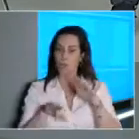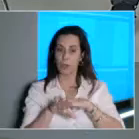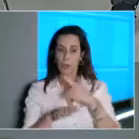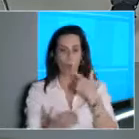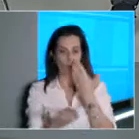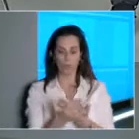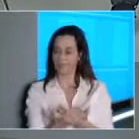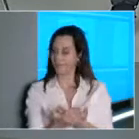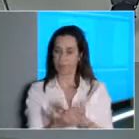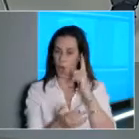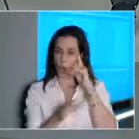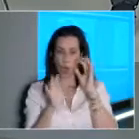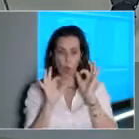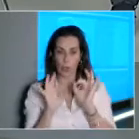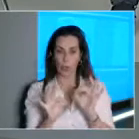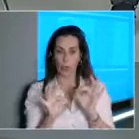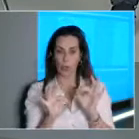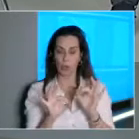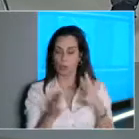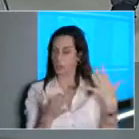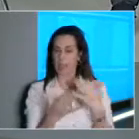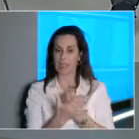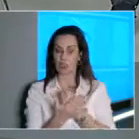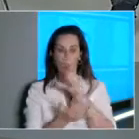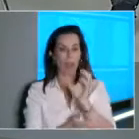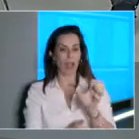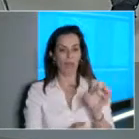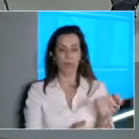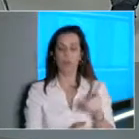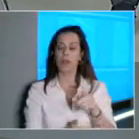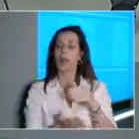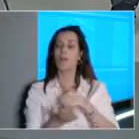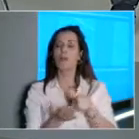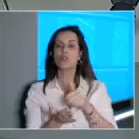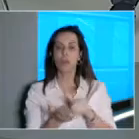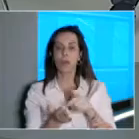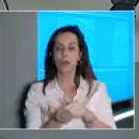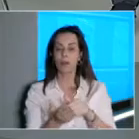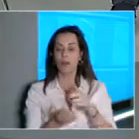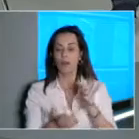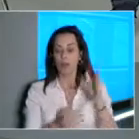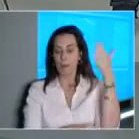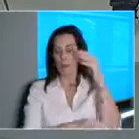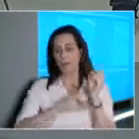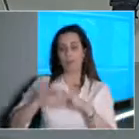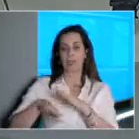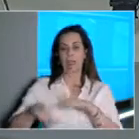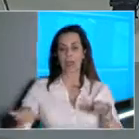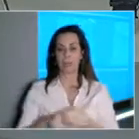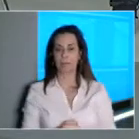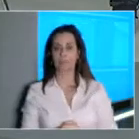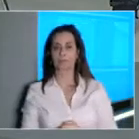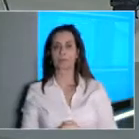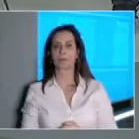אתמול, לא סביר שהמסגרות יעמדו בתנאים. כך ממשיכה המדינה להפקיר את הילדים.